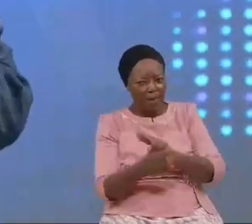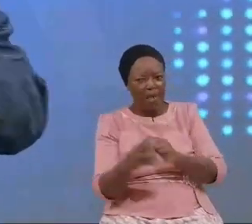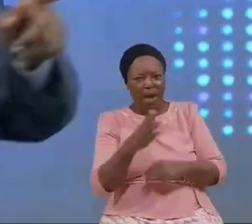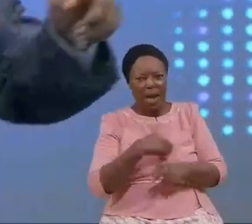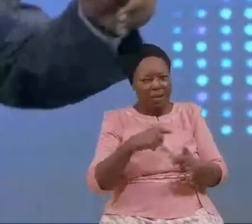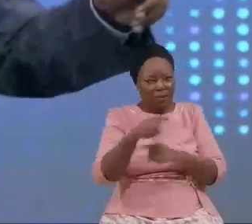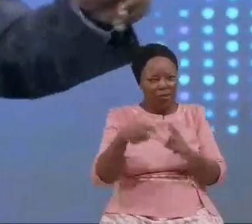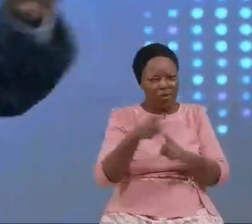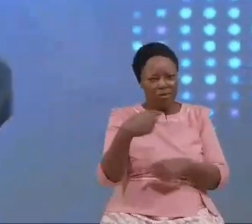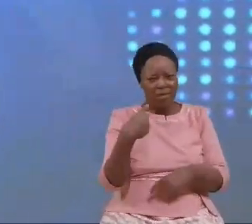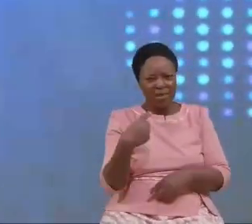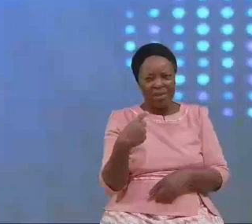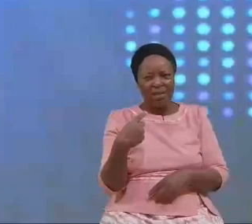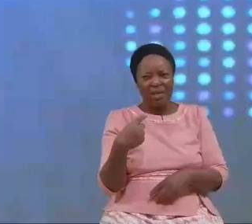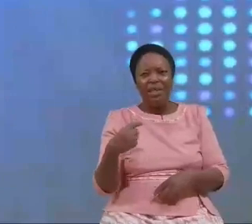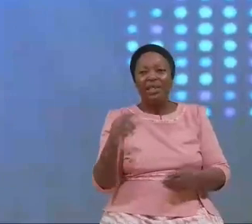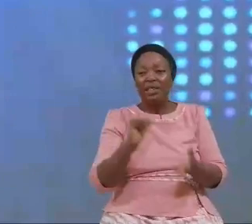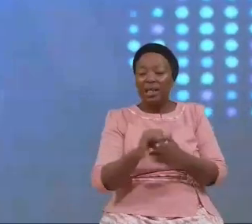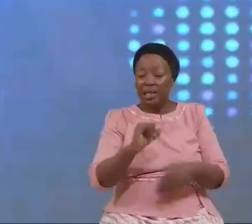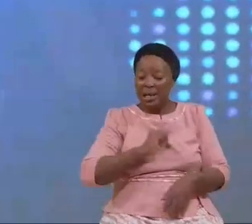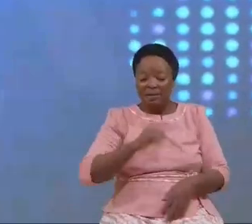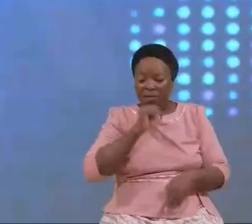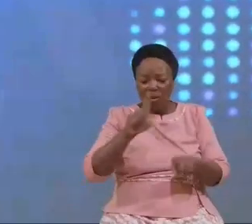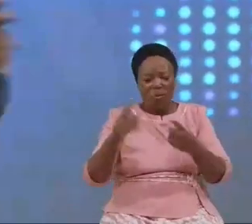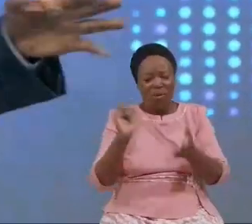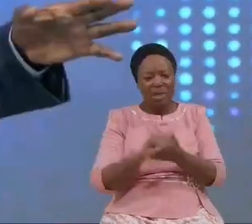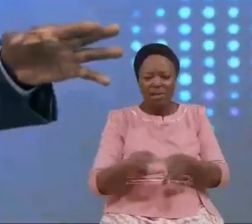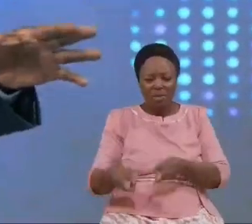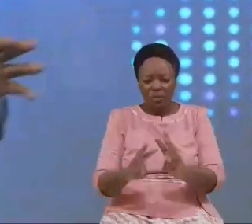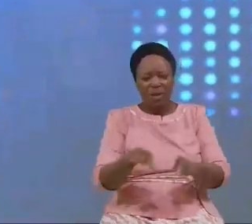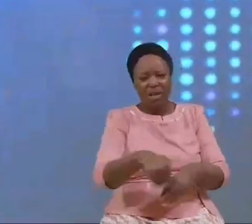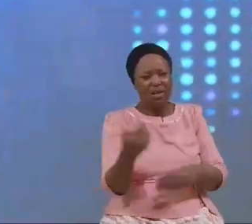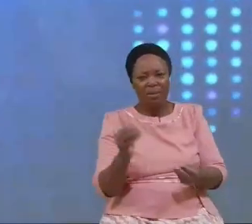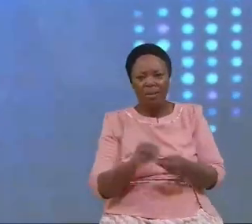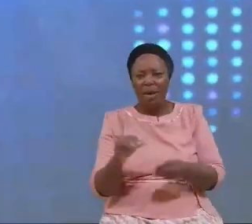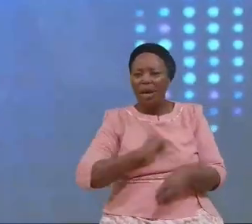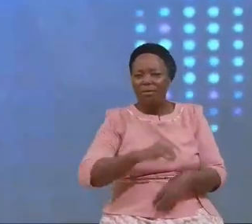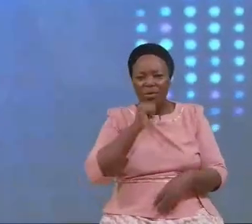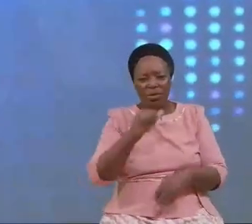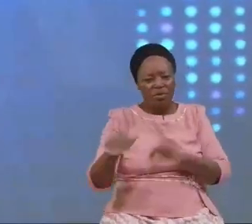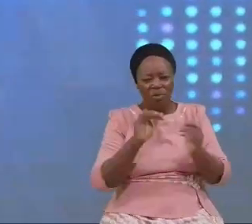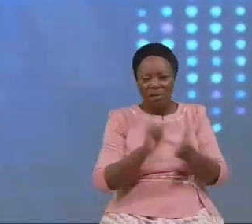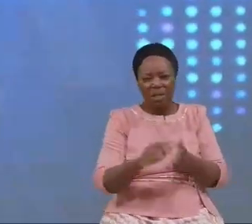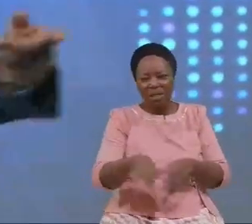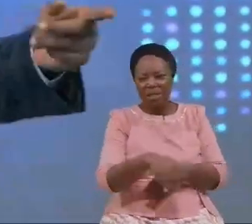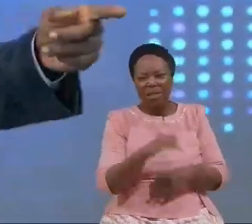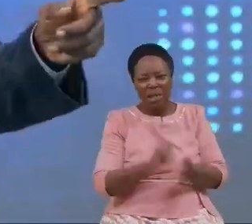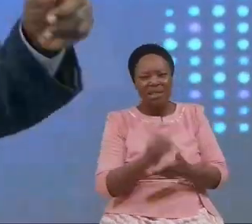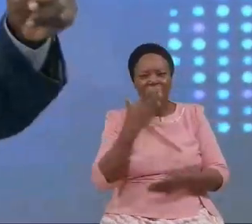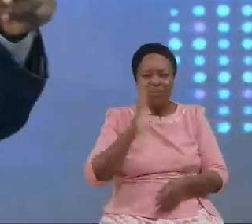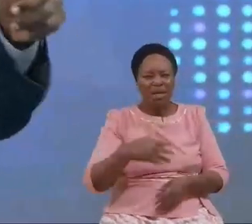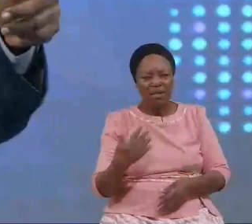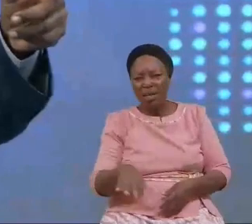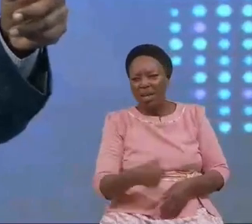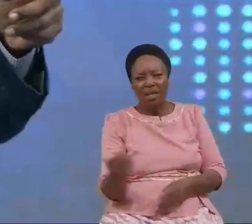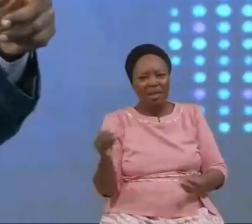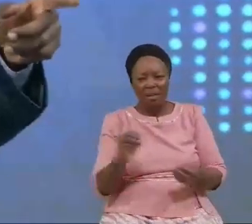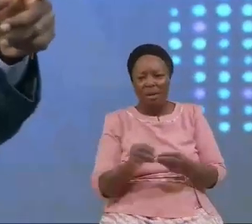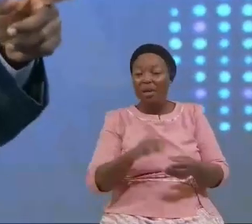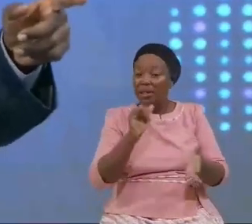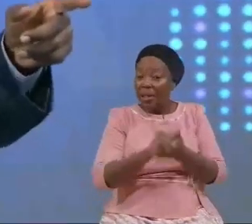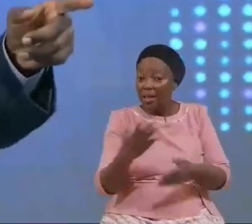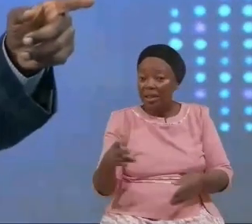tu dis je ne vais plus sur cette direction là je ne vais plus commettre ces choses mauvaises